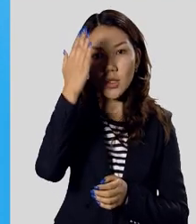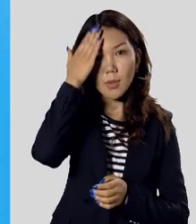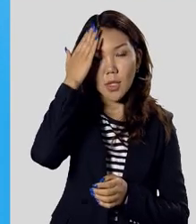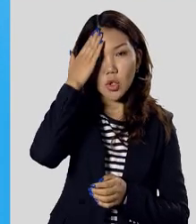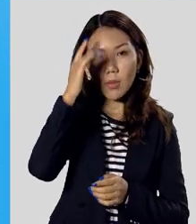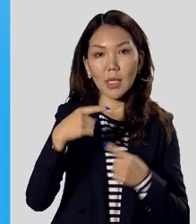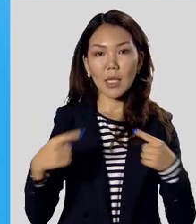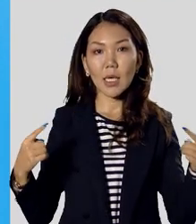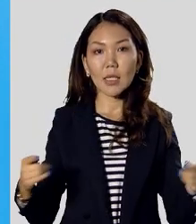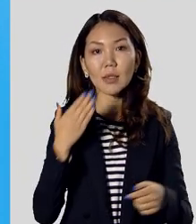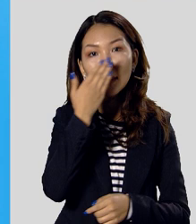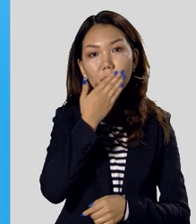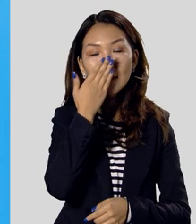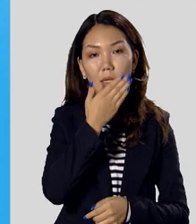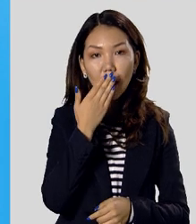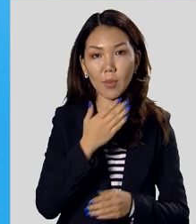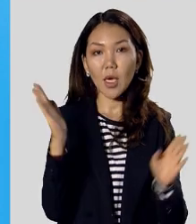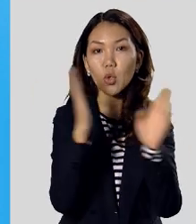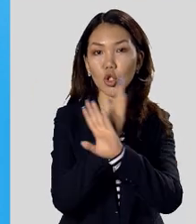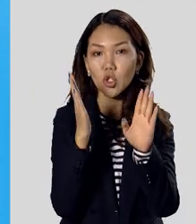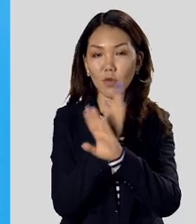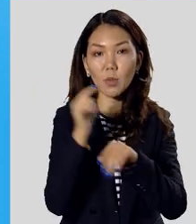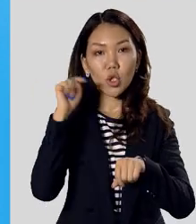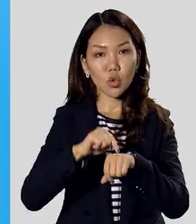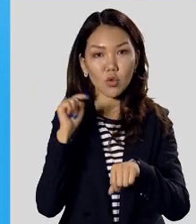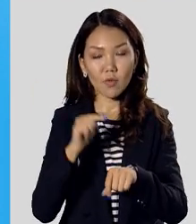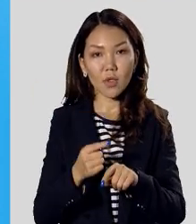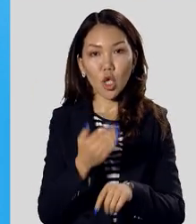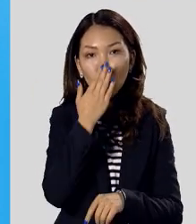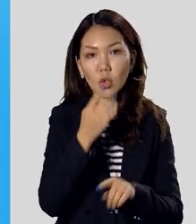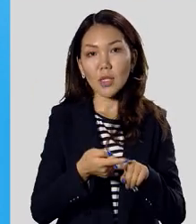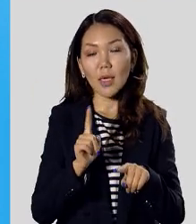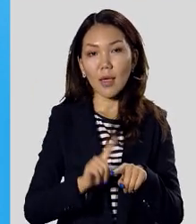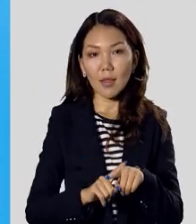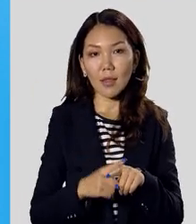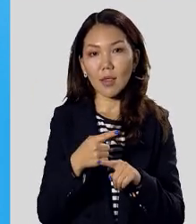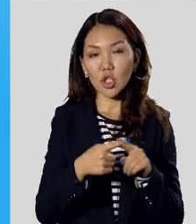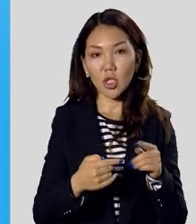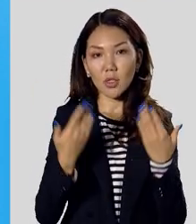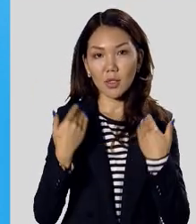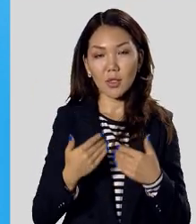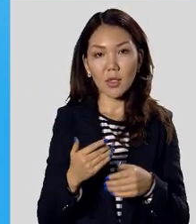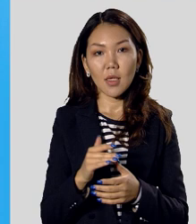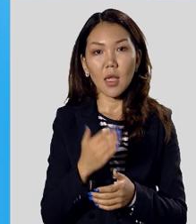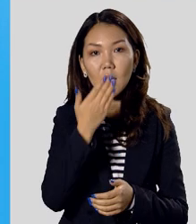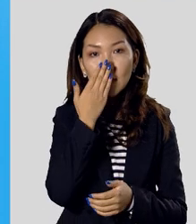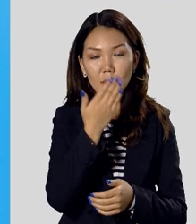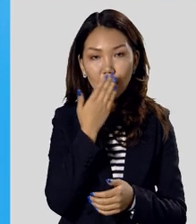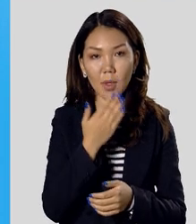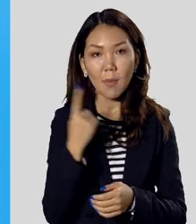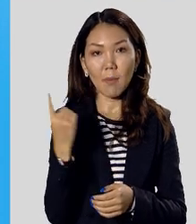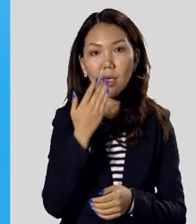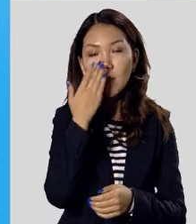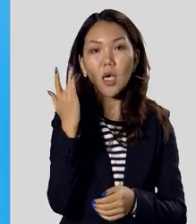способен различать запахи окружающего мира. Нос – это орган обоняния. Первый запах, с